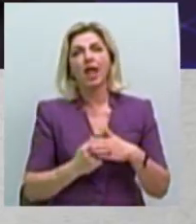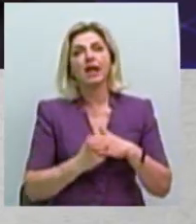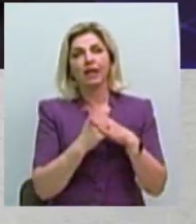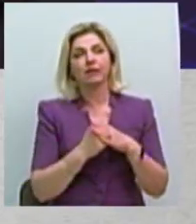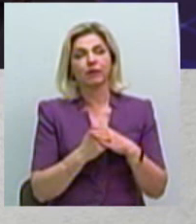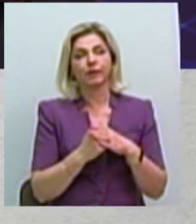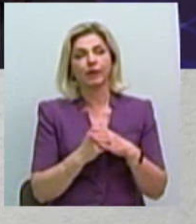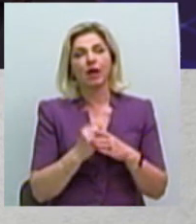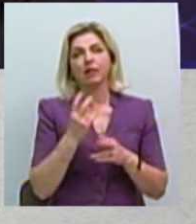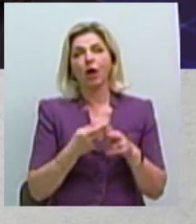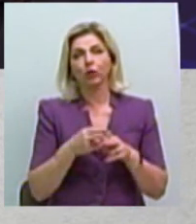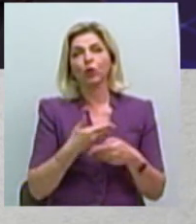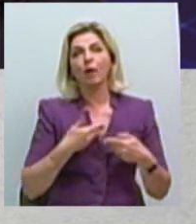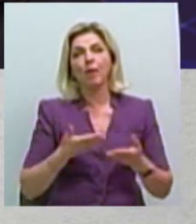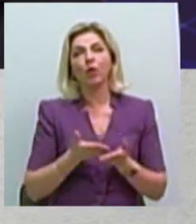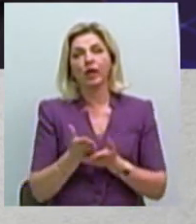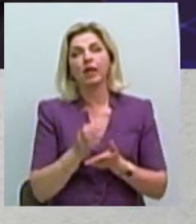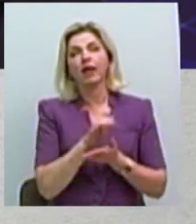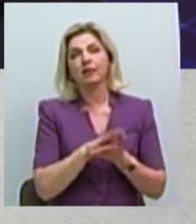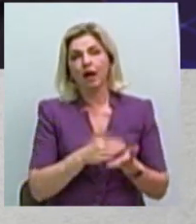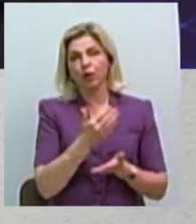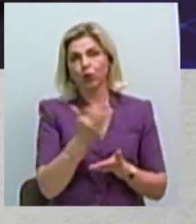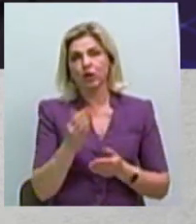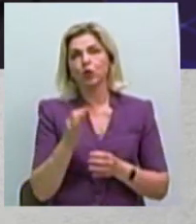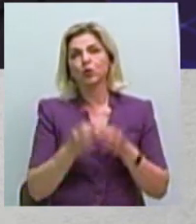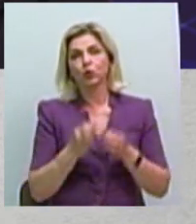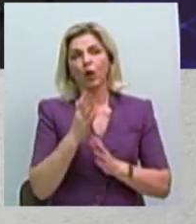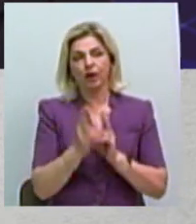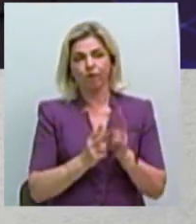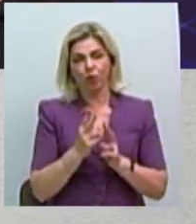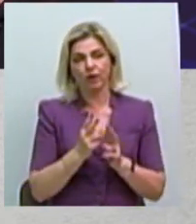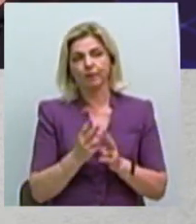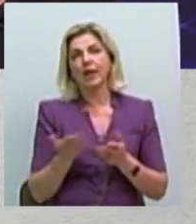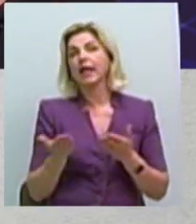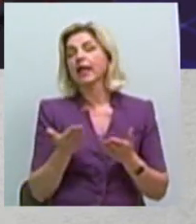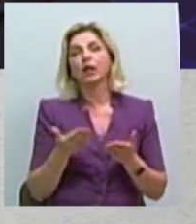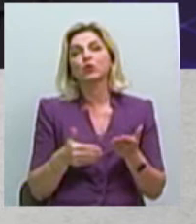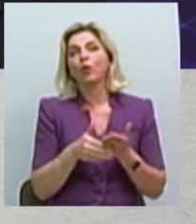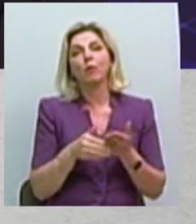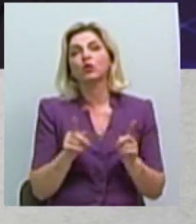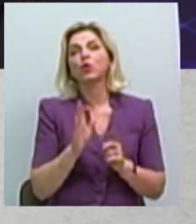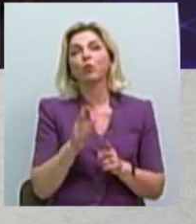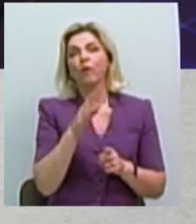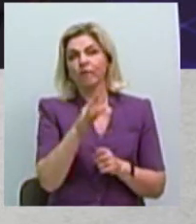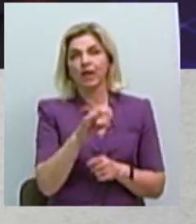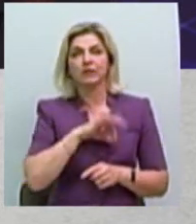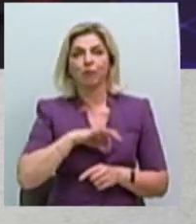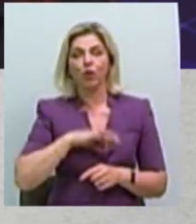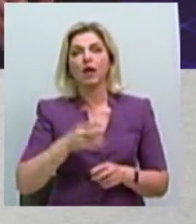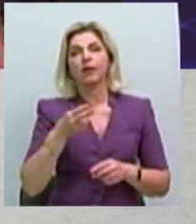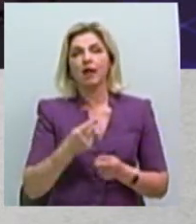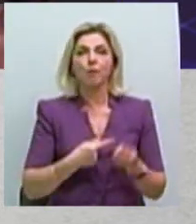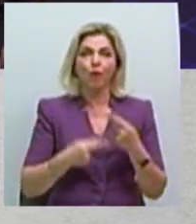ми орієнтуємося, у них далі йдуть судові реформи. Далі приймається. Який інструмент ви будете використовувати для